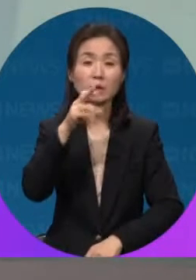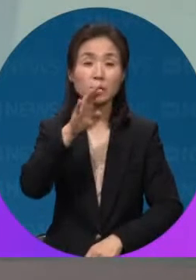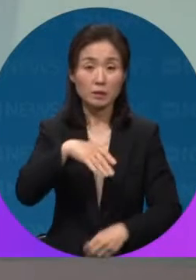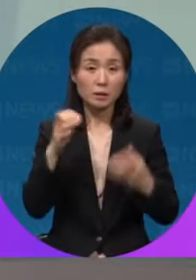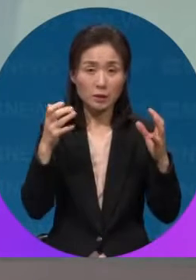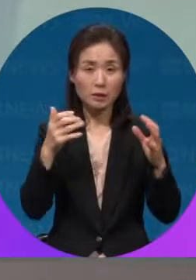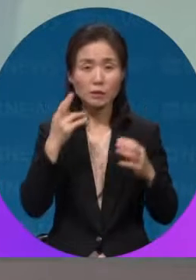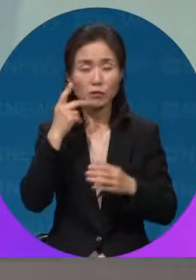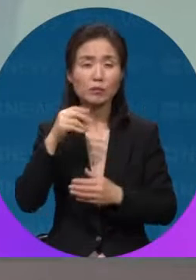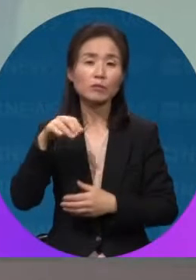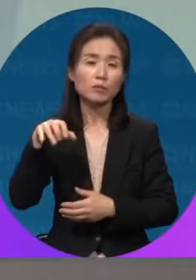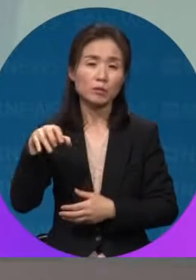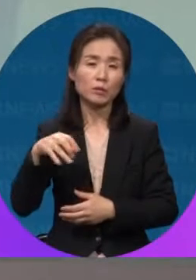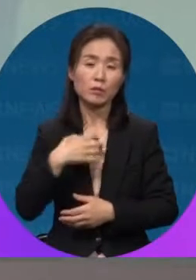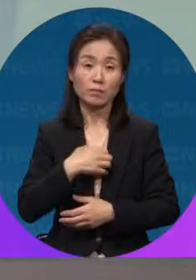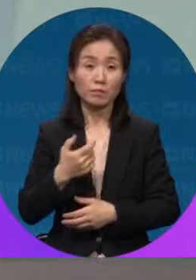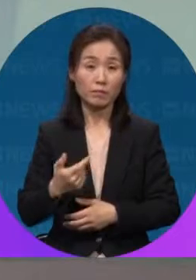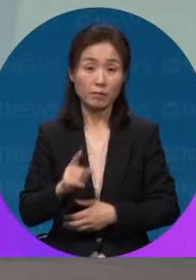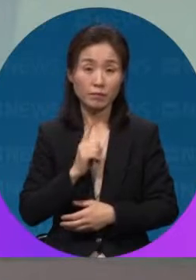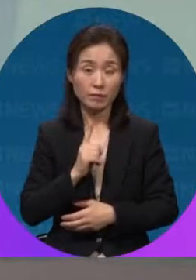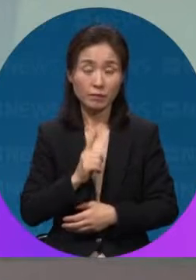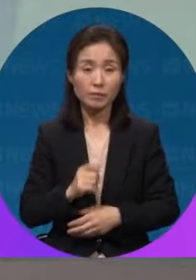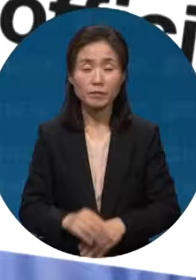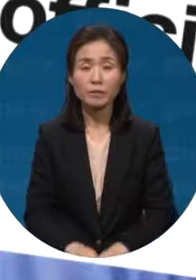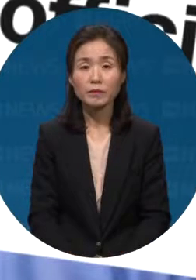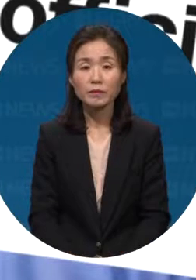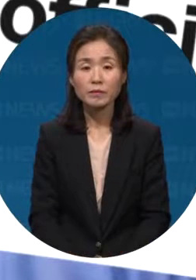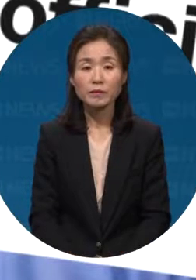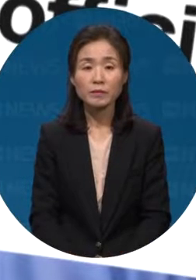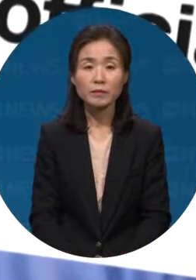걱정이 많다고 합니다. 60초 뉴스에서 만나보시죠.